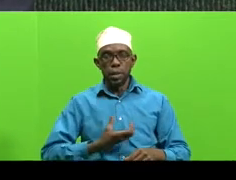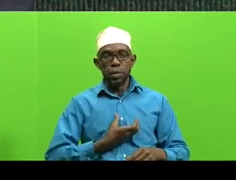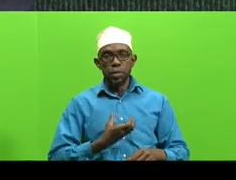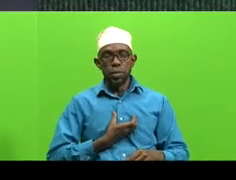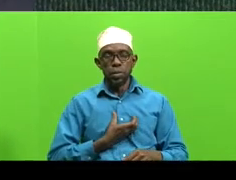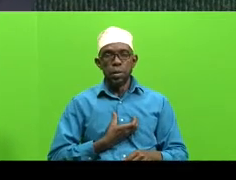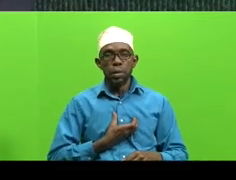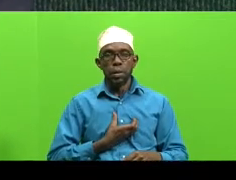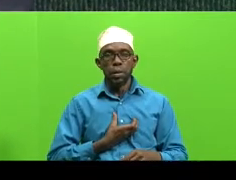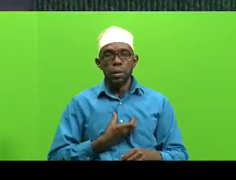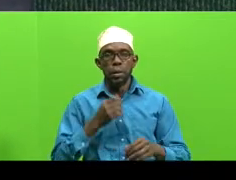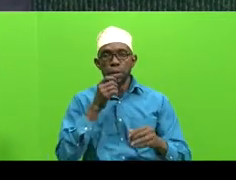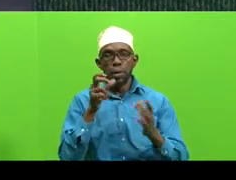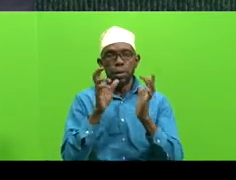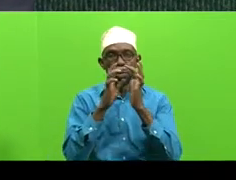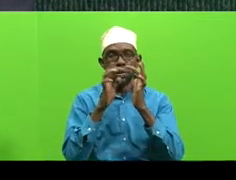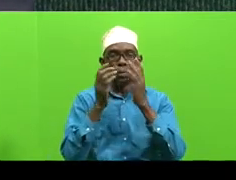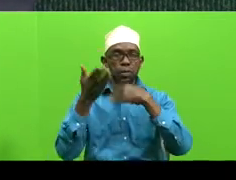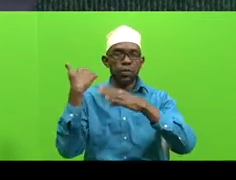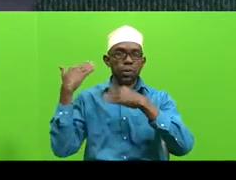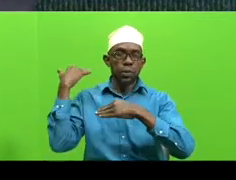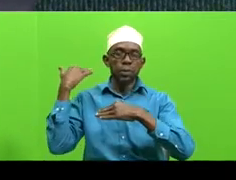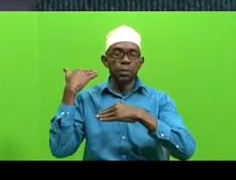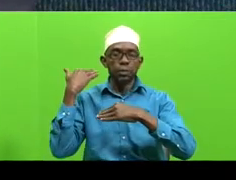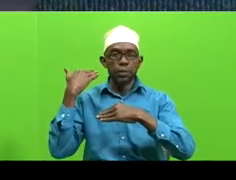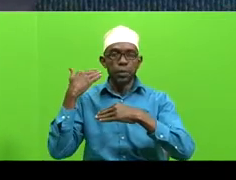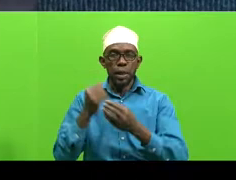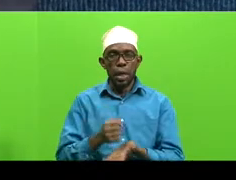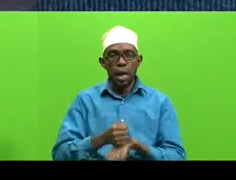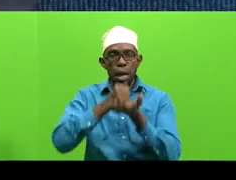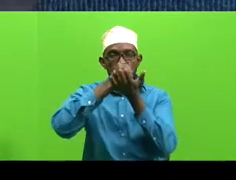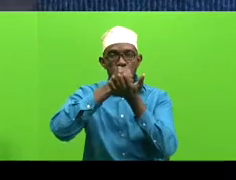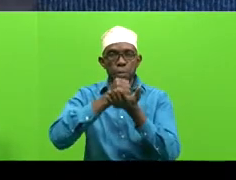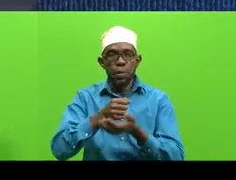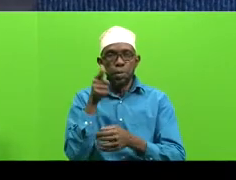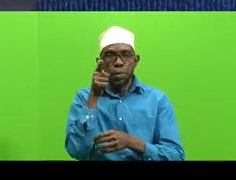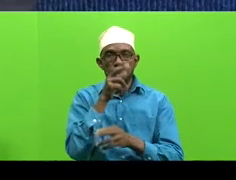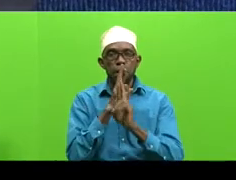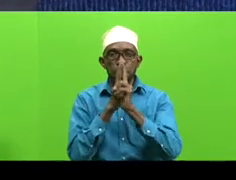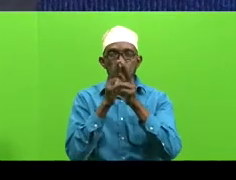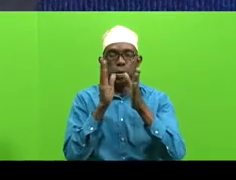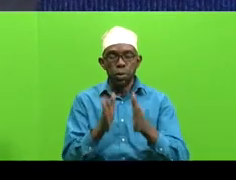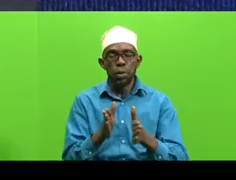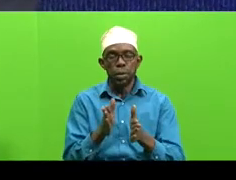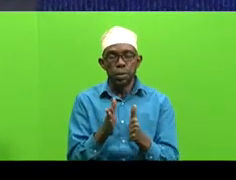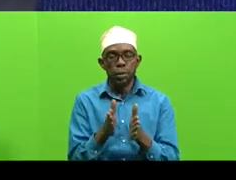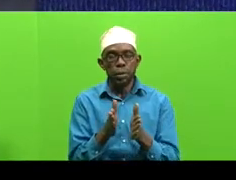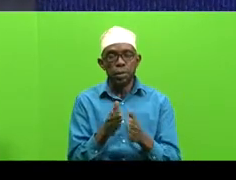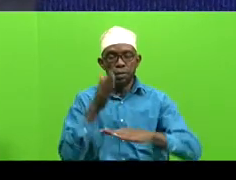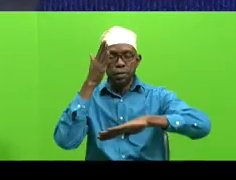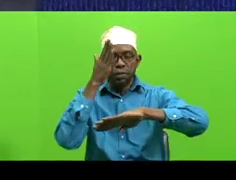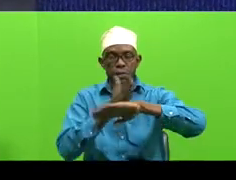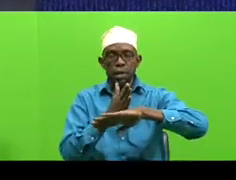program na interviews vile nilikuwa nimekuguzia, ambayo inasaidia waandishi wa habari ile ku debunk fake news,